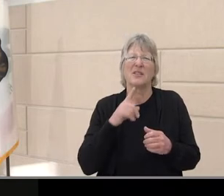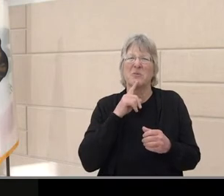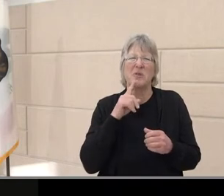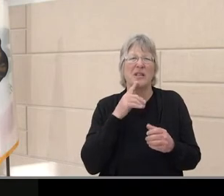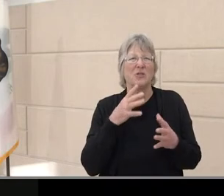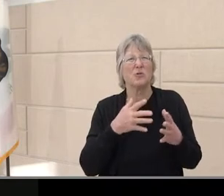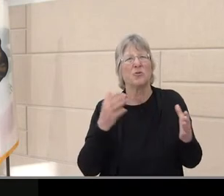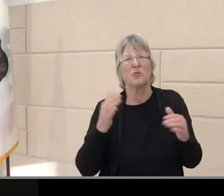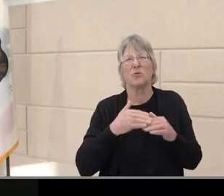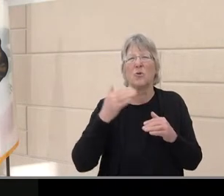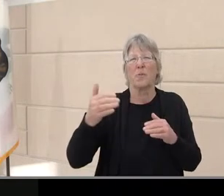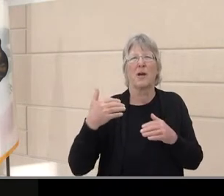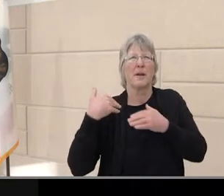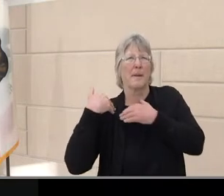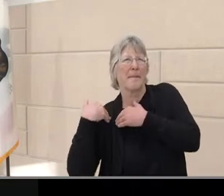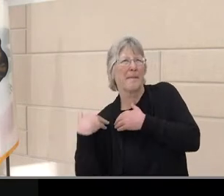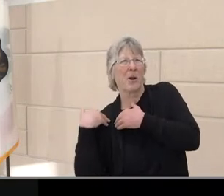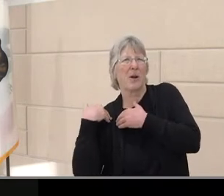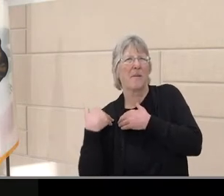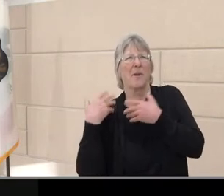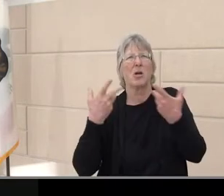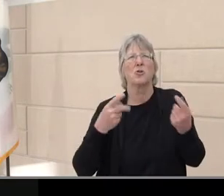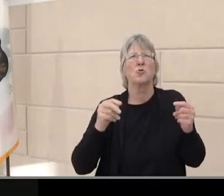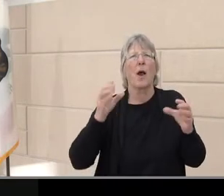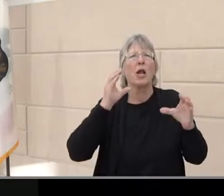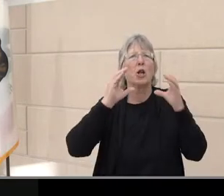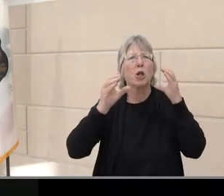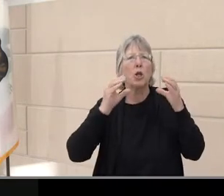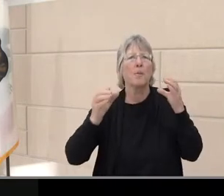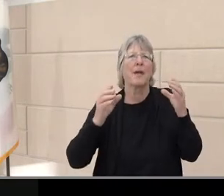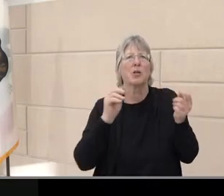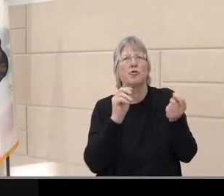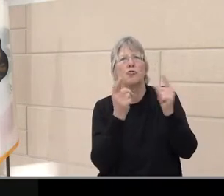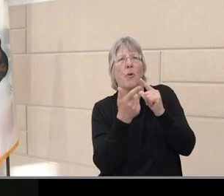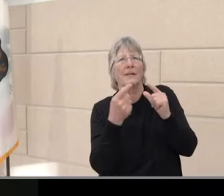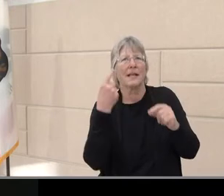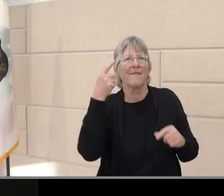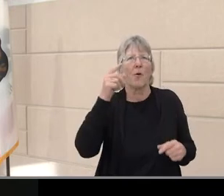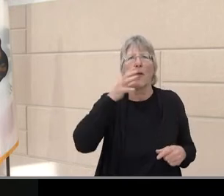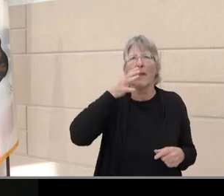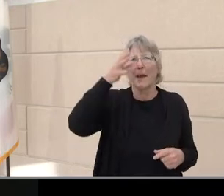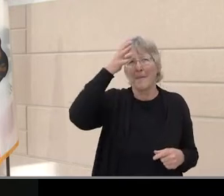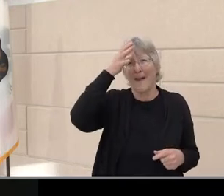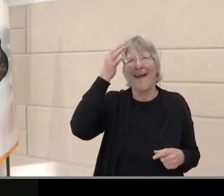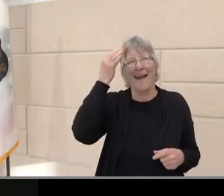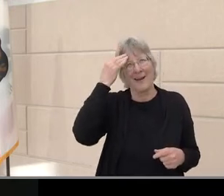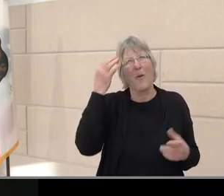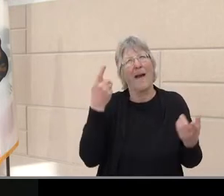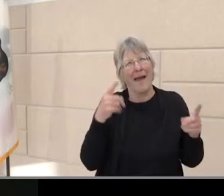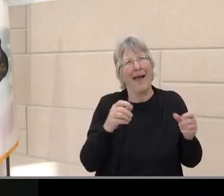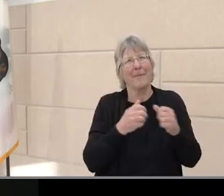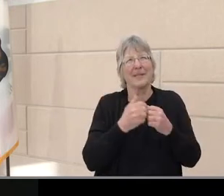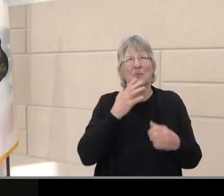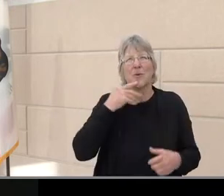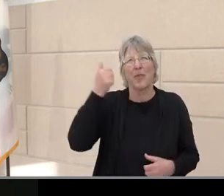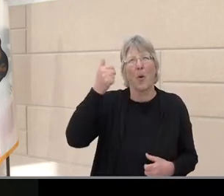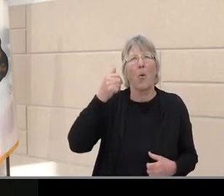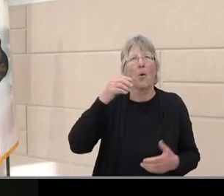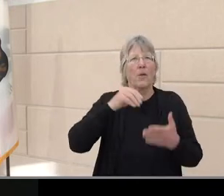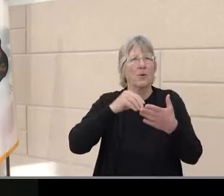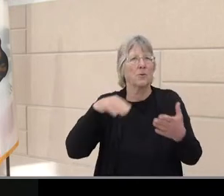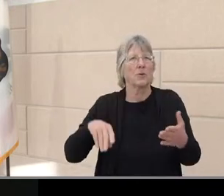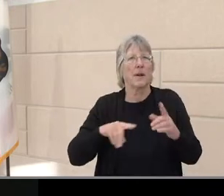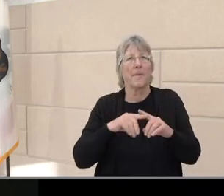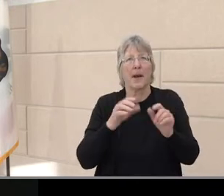ហើយនេះគឺជាមុខងារមួយដ៏លំបាកសម្រាប់សិស្សពីព្រោះអីគេត្រូវការបកប្រែ